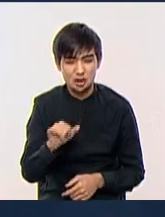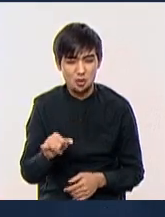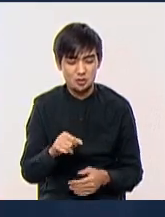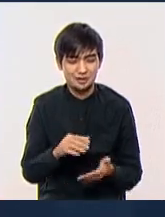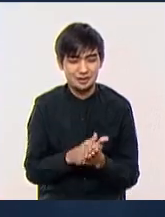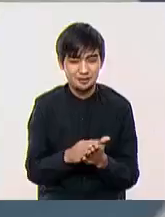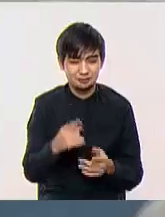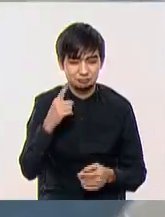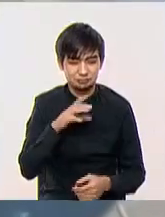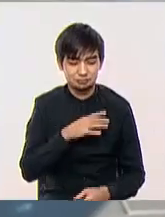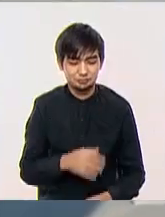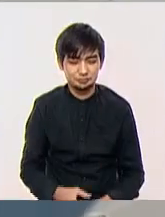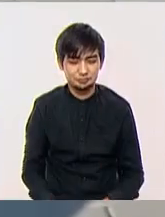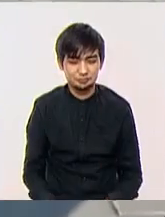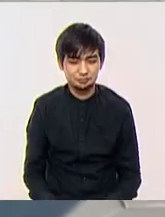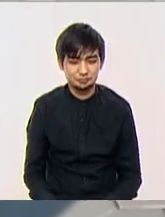кесілді.